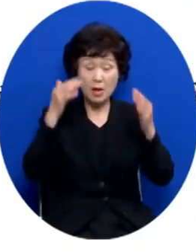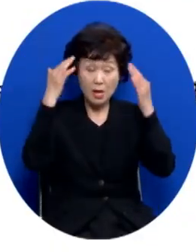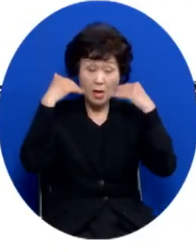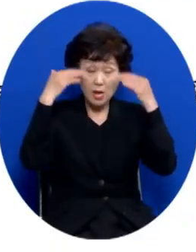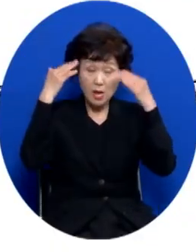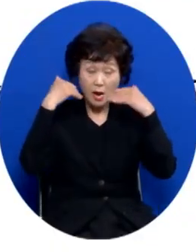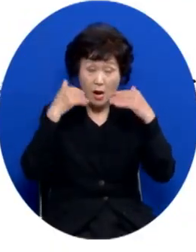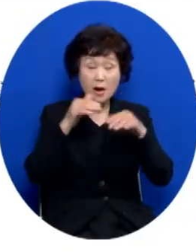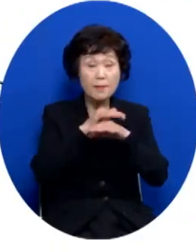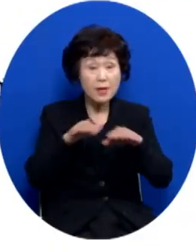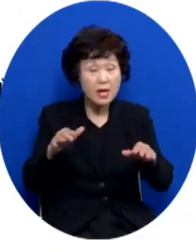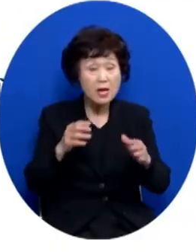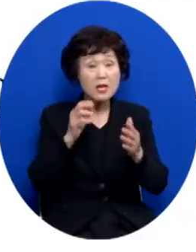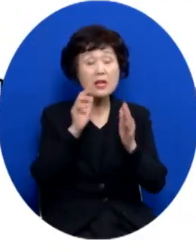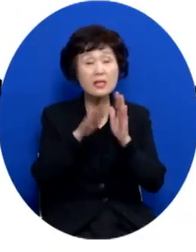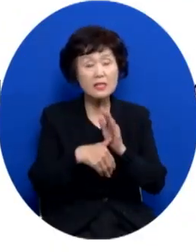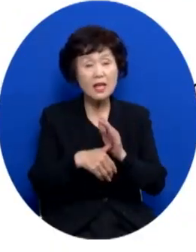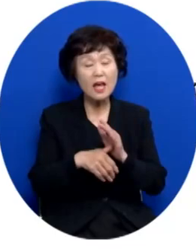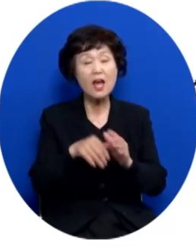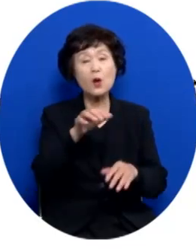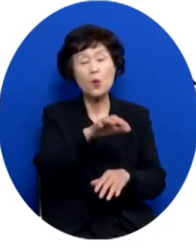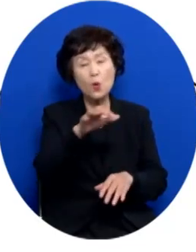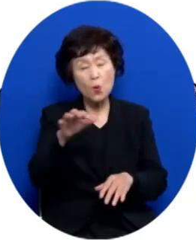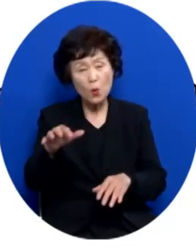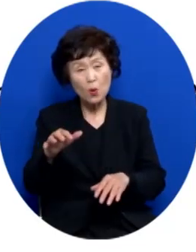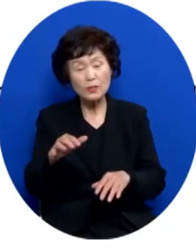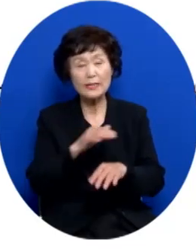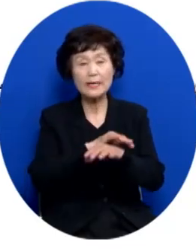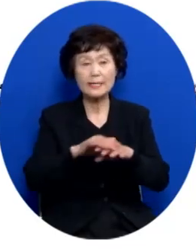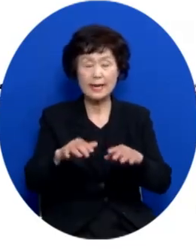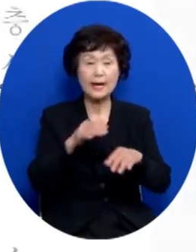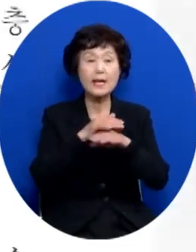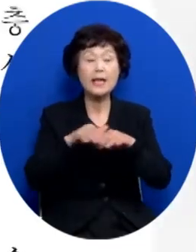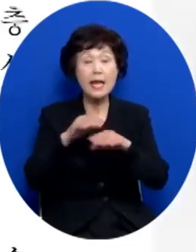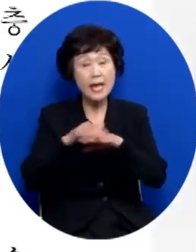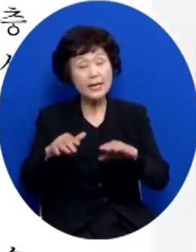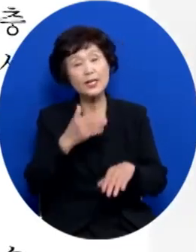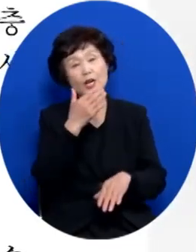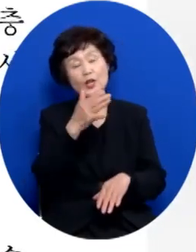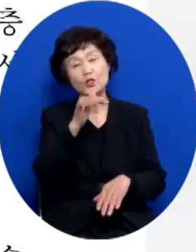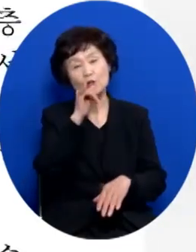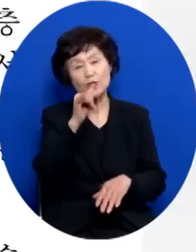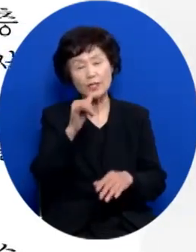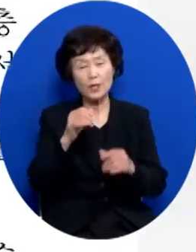대책이 현장에서 잘 작동할 수 있도록 관계 기관과 함께 대응할 예정이라고 전했습니다